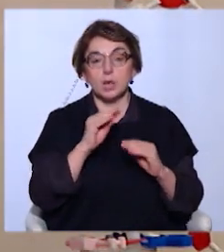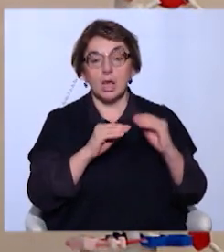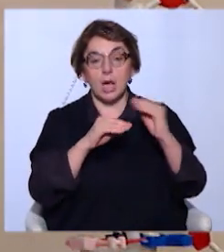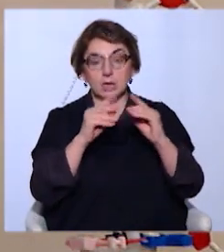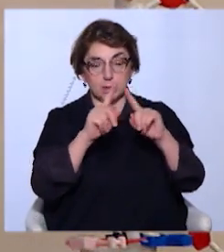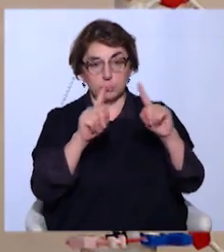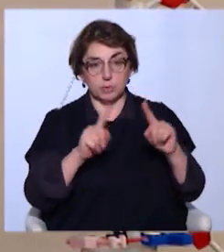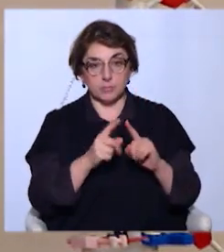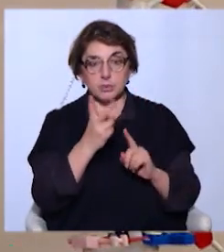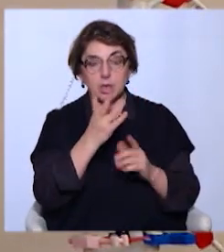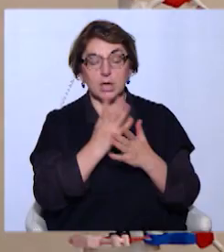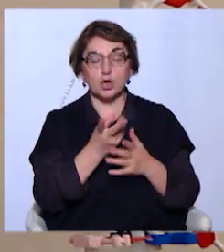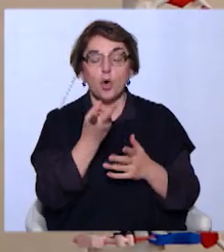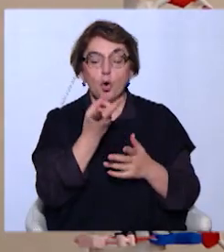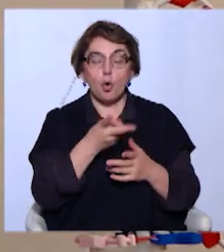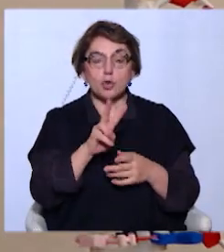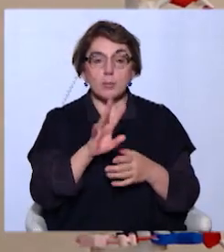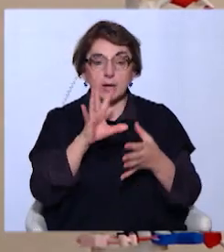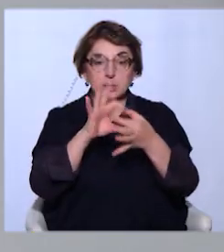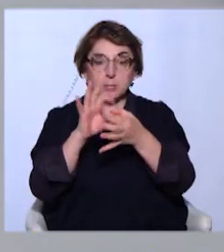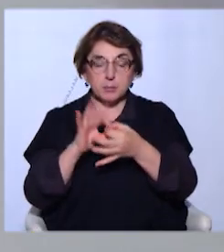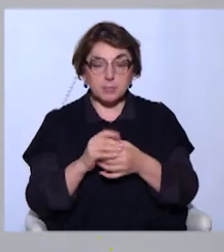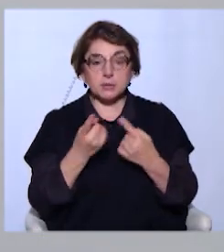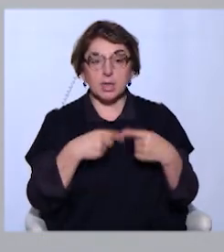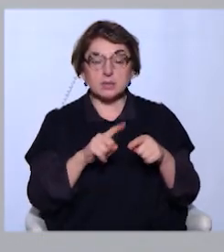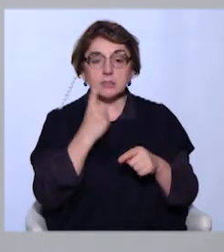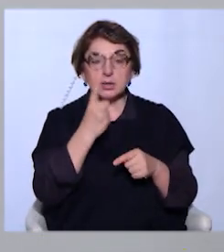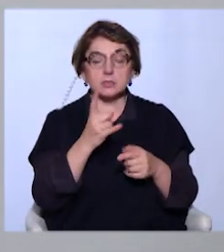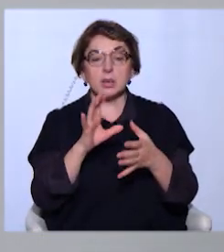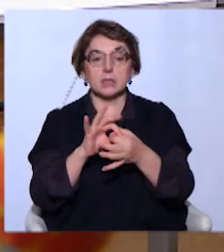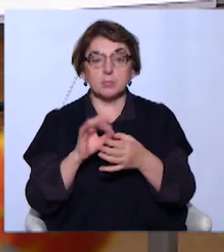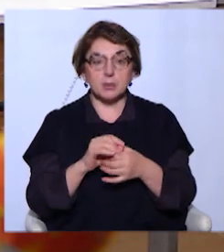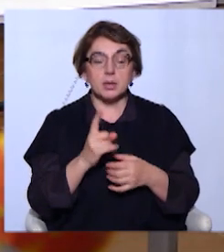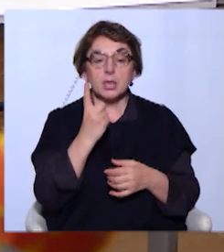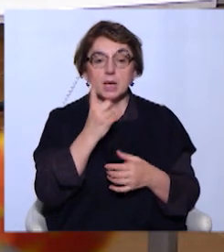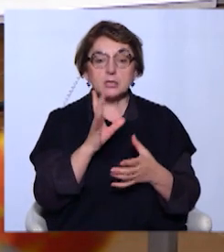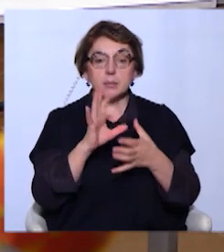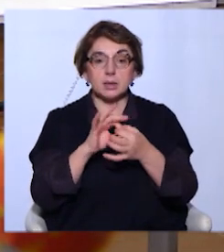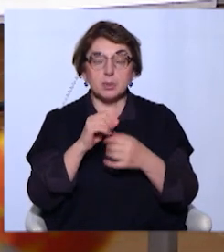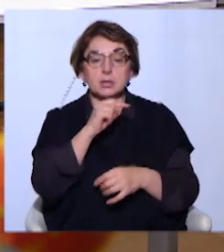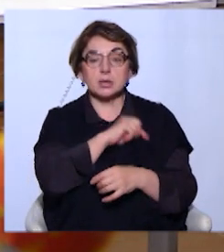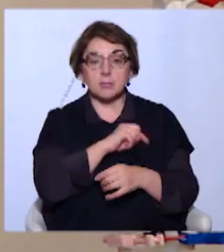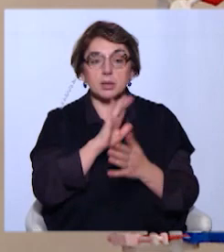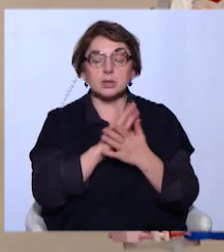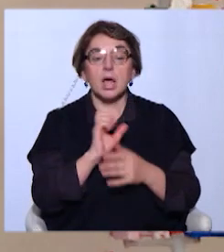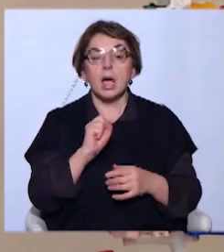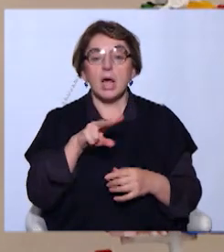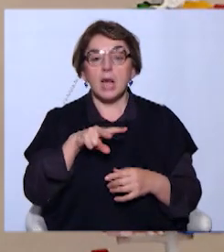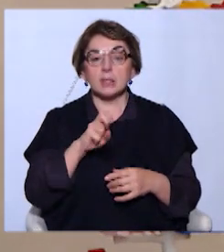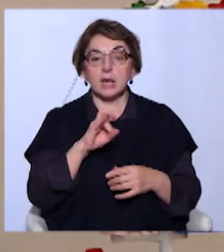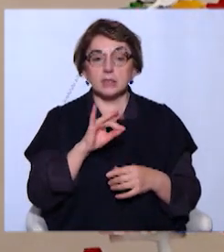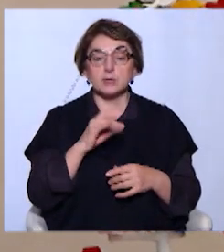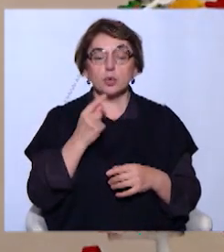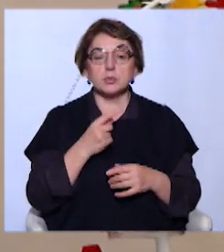ბენზოლის სტრუქტურას, თქვენ ხედავთ, რომ აქ არის ორმაგი ბმები და ერთმაგი ბმები. შესაბამისად, ჩვენ ვისწავლეთ, რომ ერთმაგი ბმა